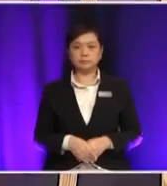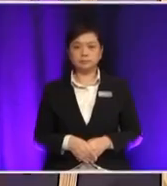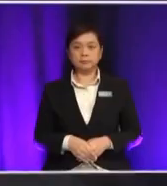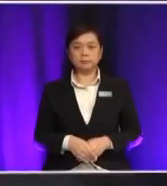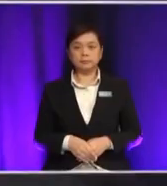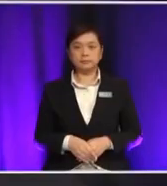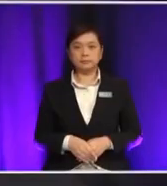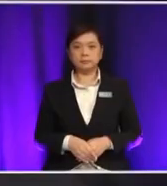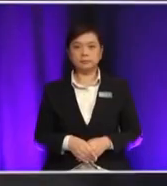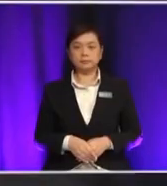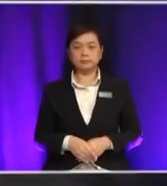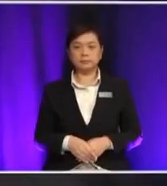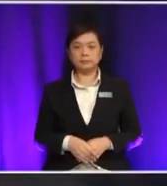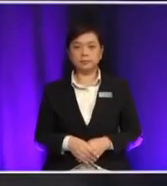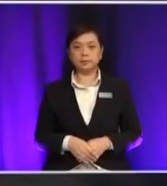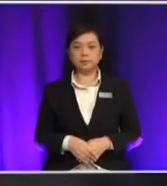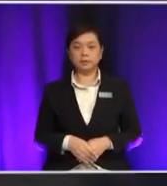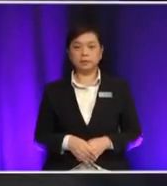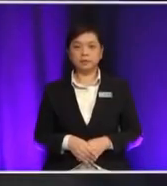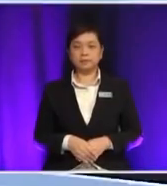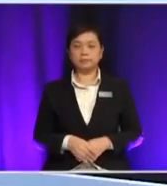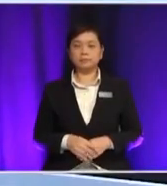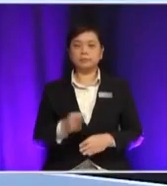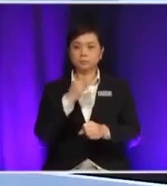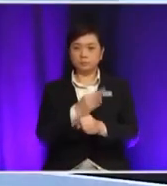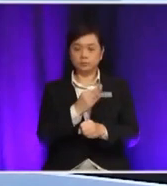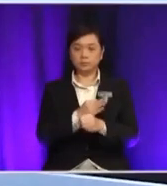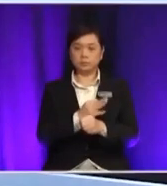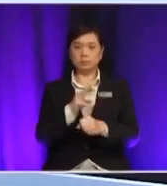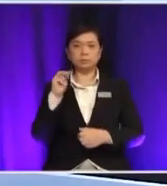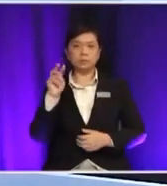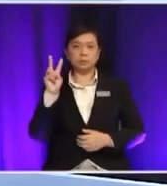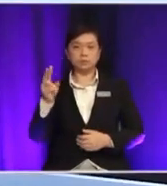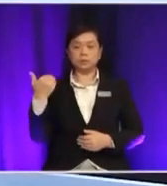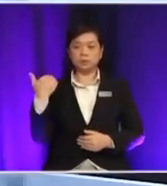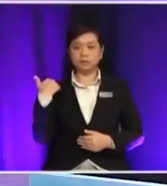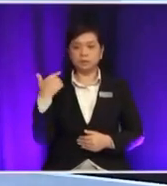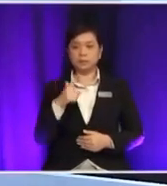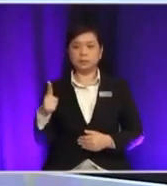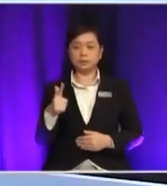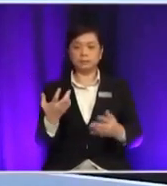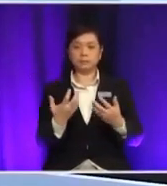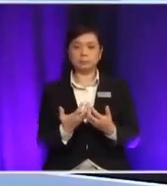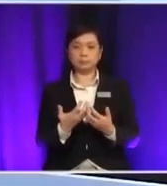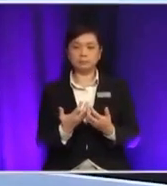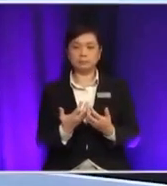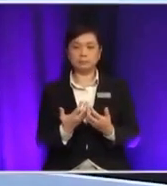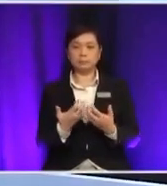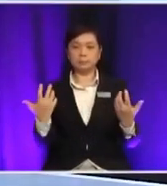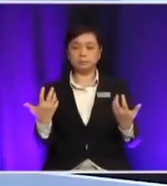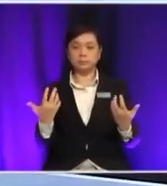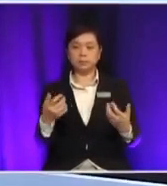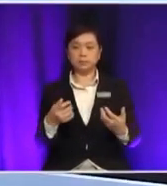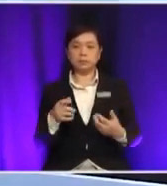ada dua jangan lupa adalah untuk memisahkan chrometik kembali dan meiosis 2 amat mirip